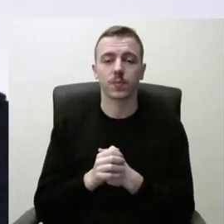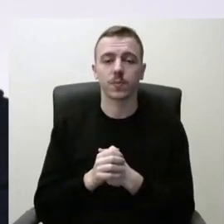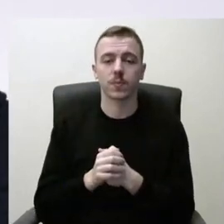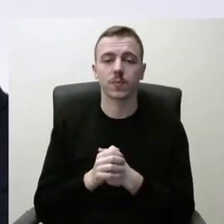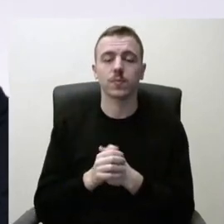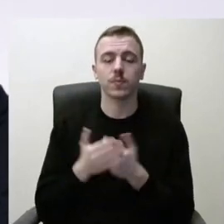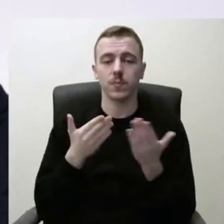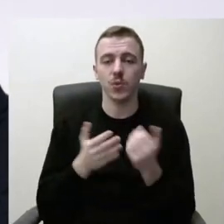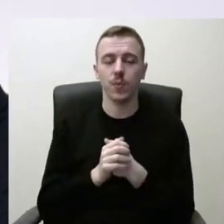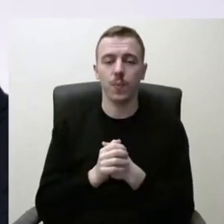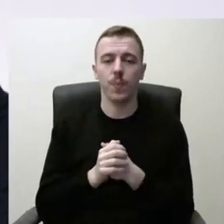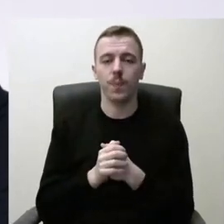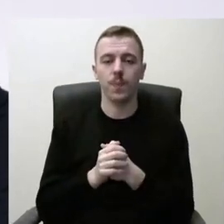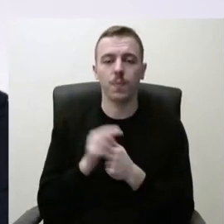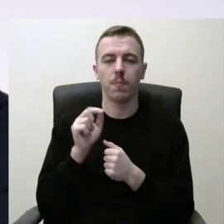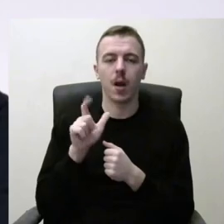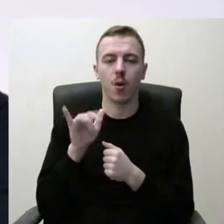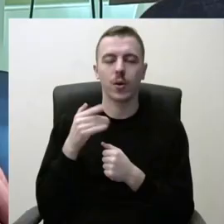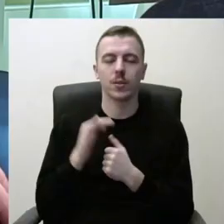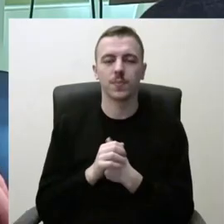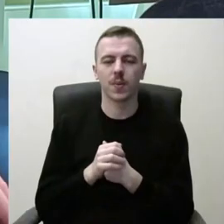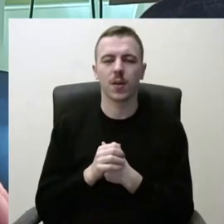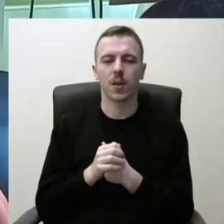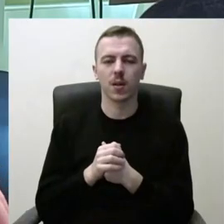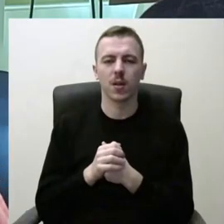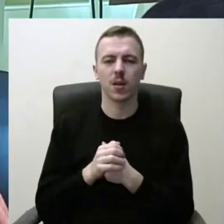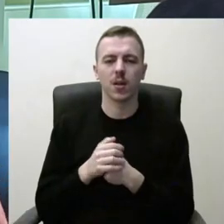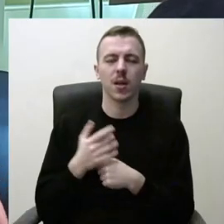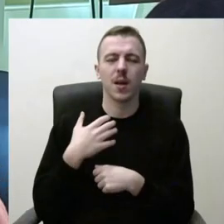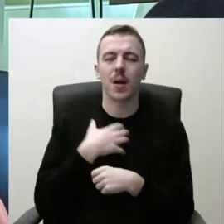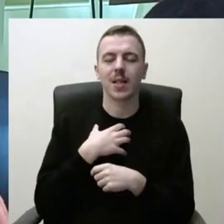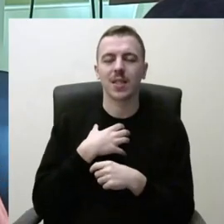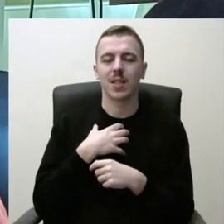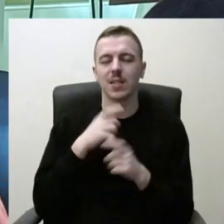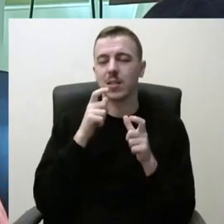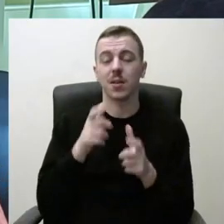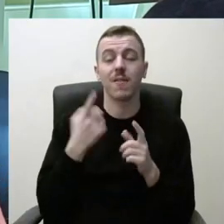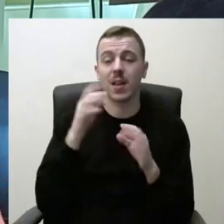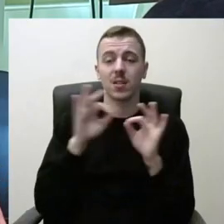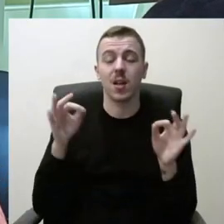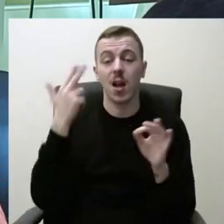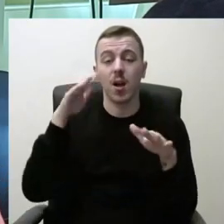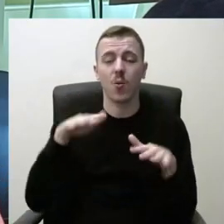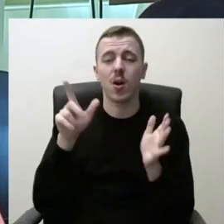Prašau. Ponas Palionis. Esminis atsakymas turbūt gali tilpti ir vieną sakinį, tai Kaune turi būti gera